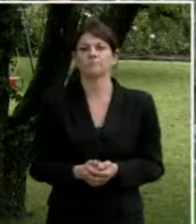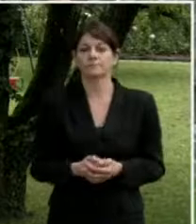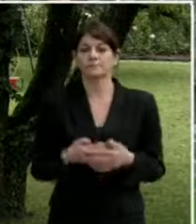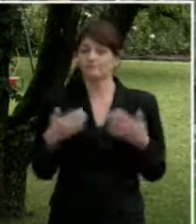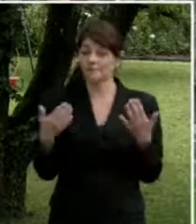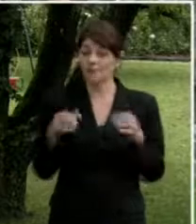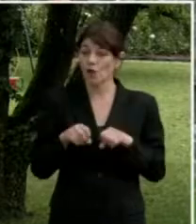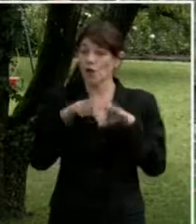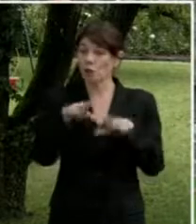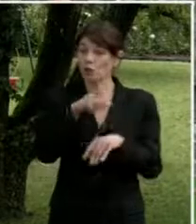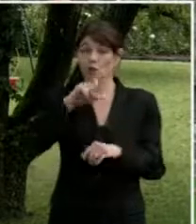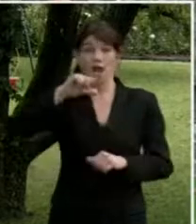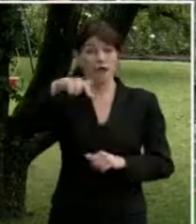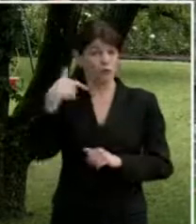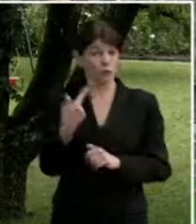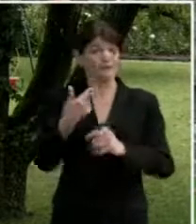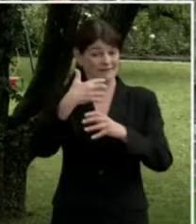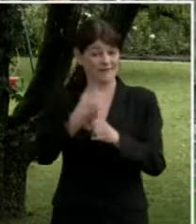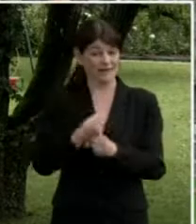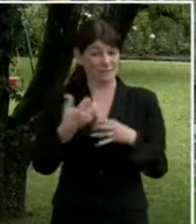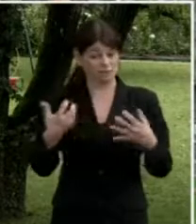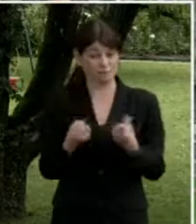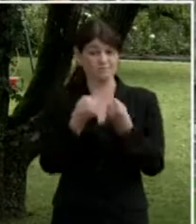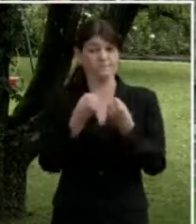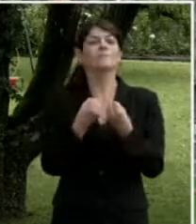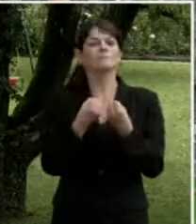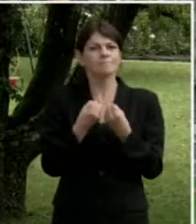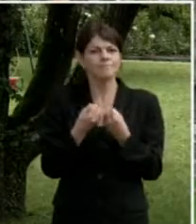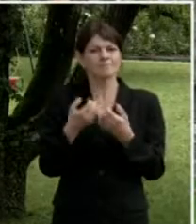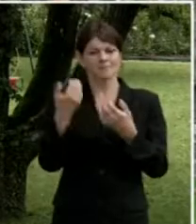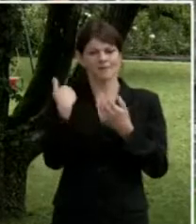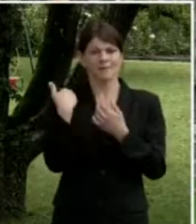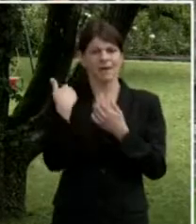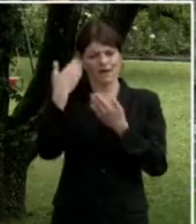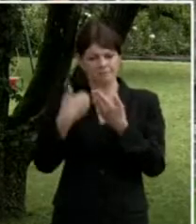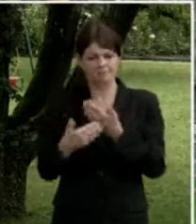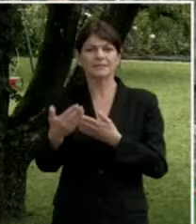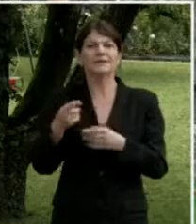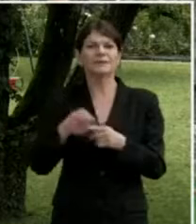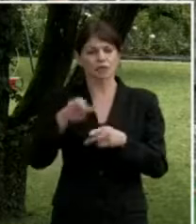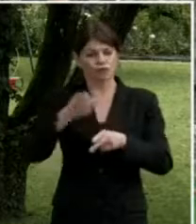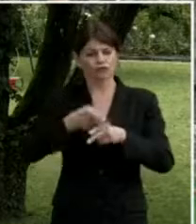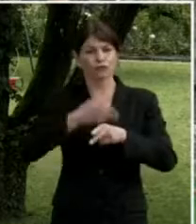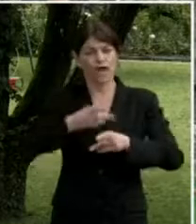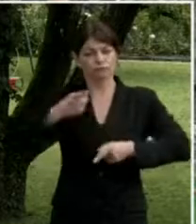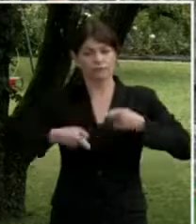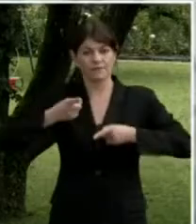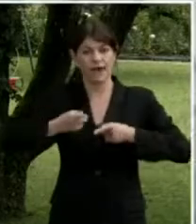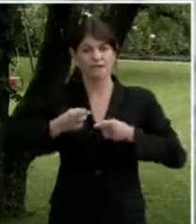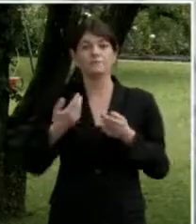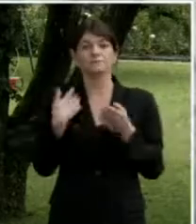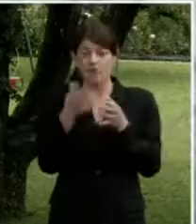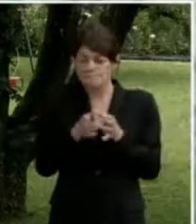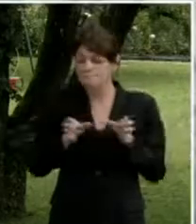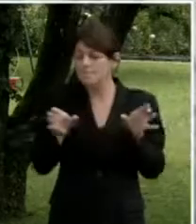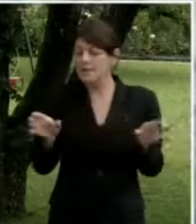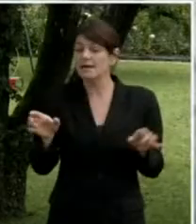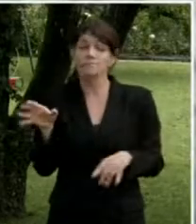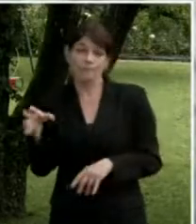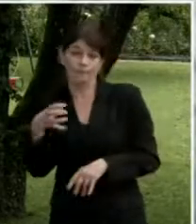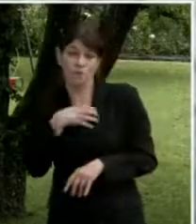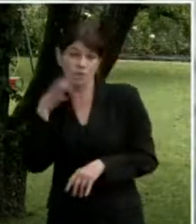Mit der 1921er Verfassung wurde die Staatsgewalt im Fürsten und im Volke